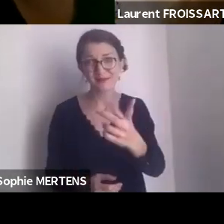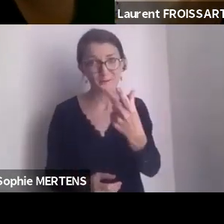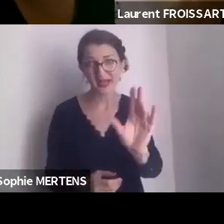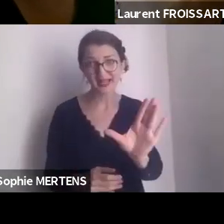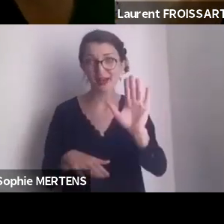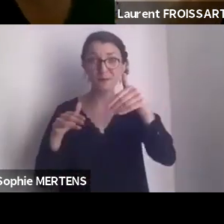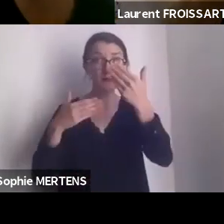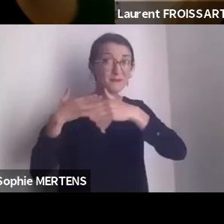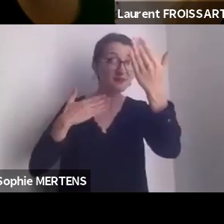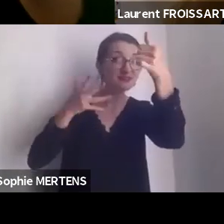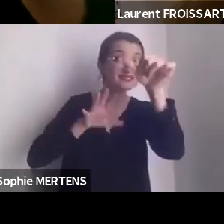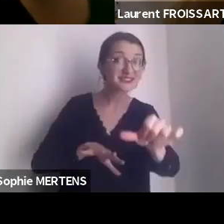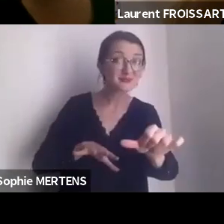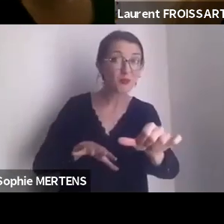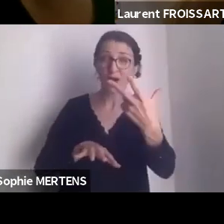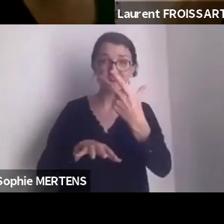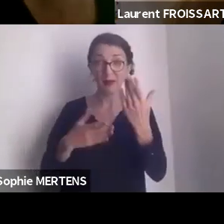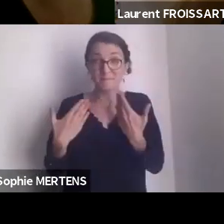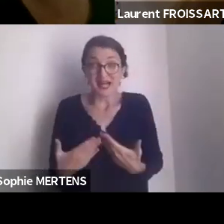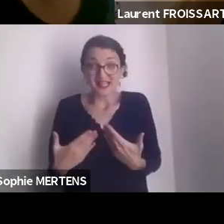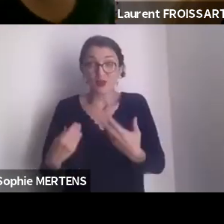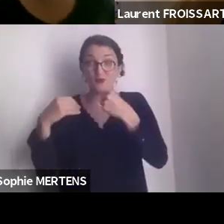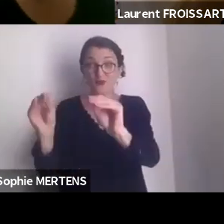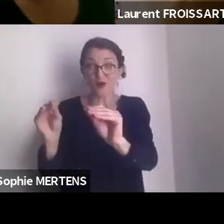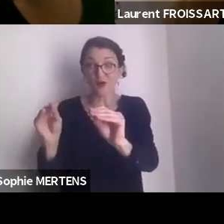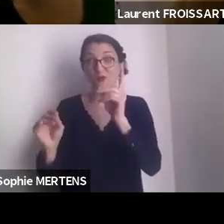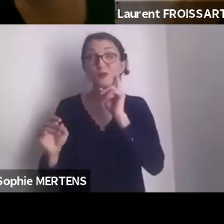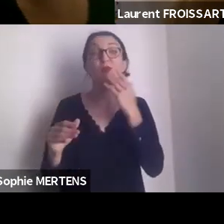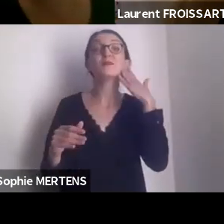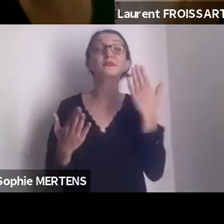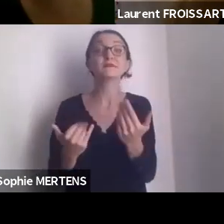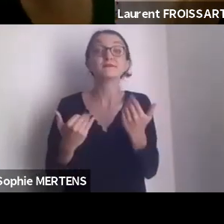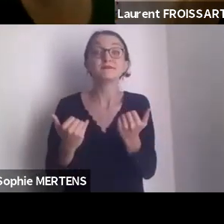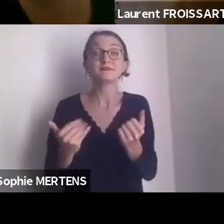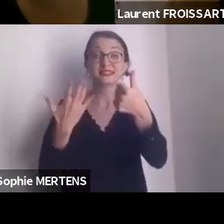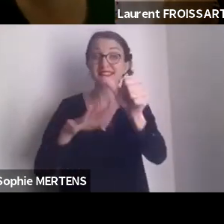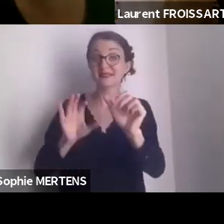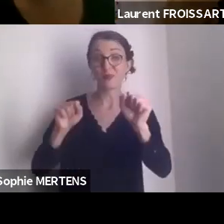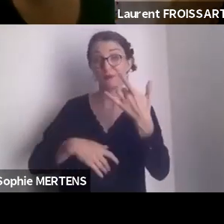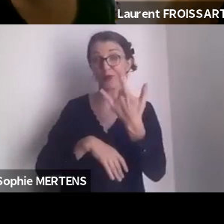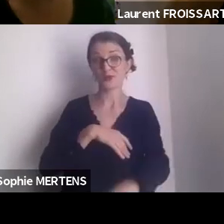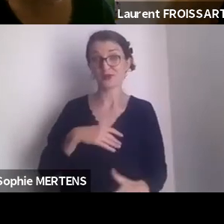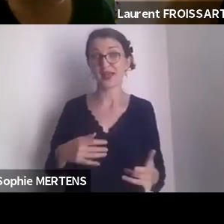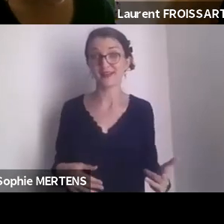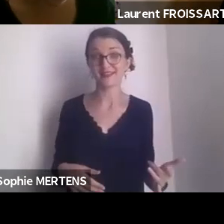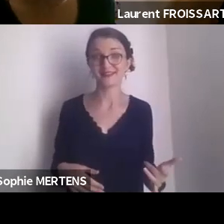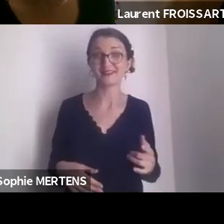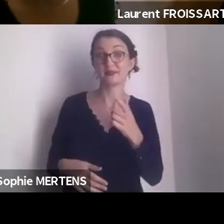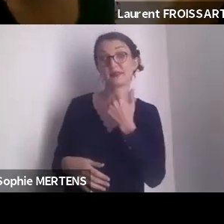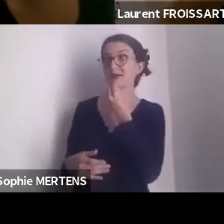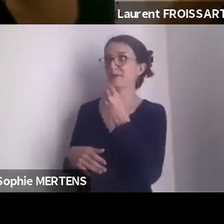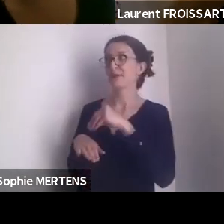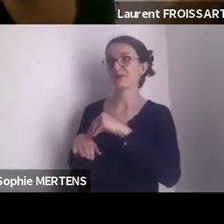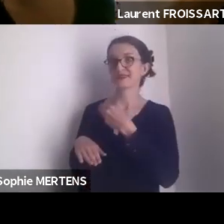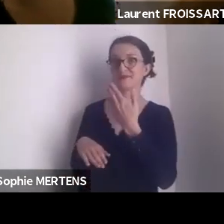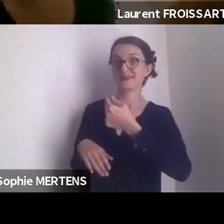sera peut-être trop tard ». Donc, de sortir. Très bon conseil. Voilà. Personnellement, même nous, ça nous inspire. Tout à fait.